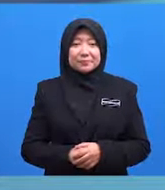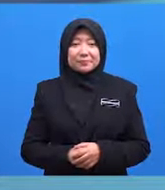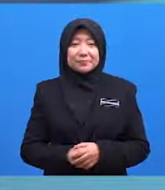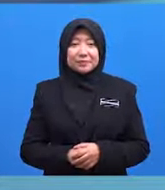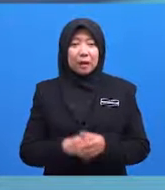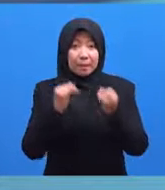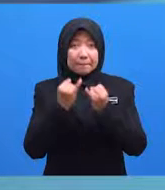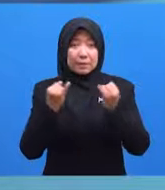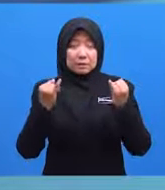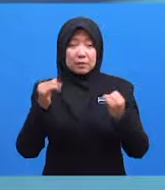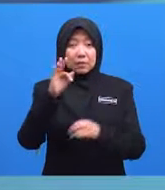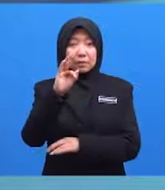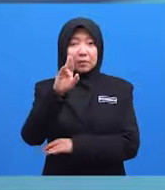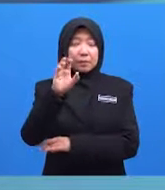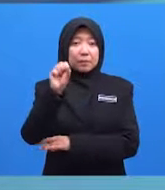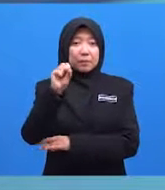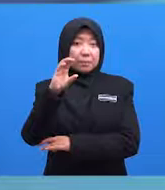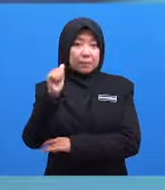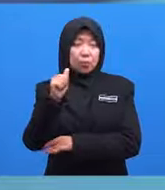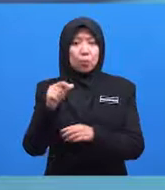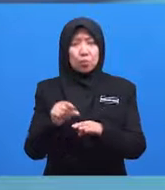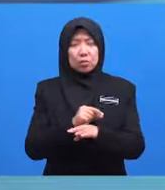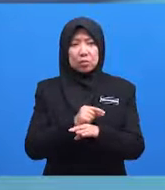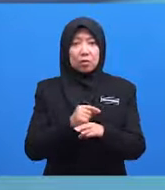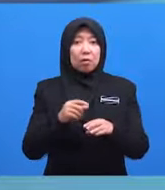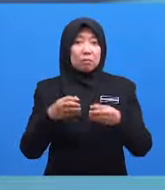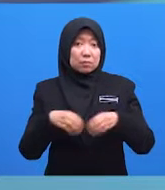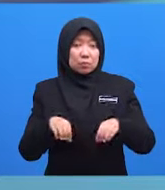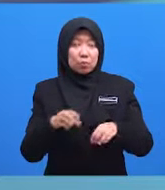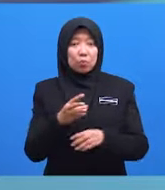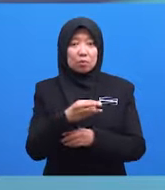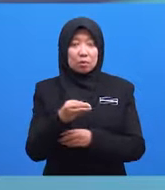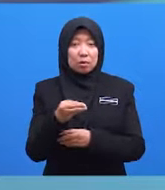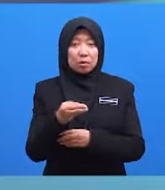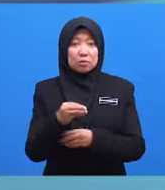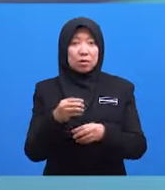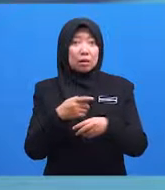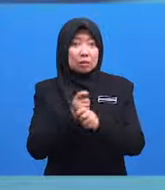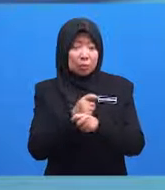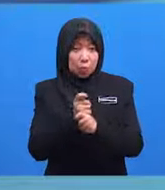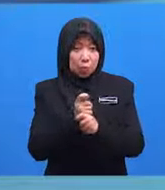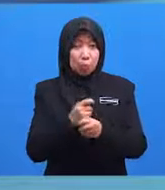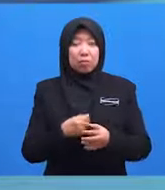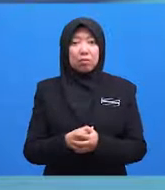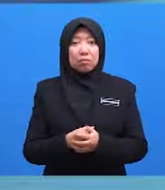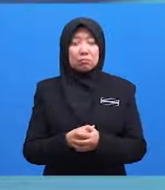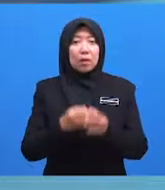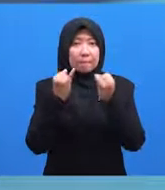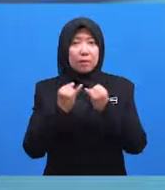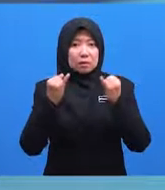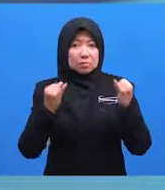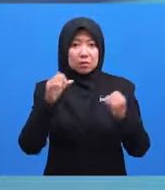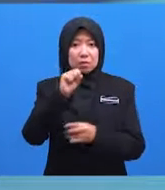Pasta fresca menggunakan telur dan tepung rendah gluten, manakala bagi pasta seca